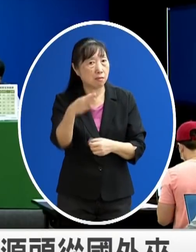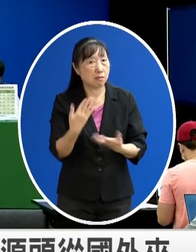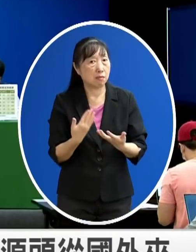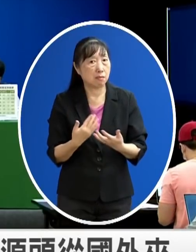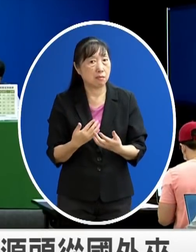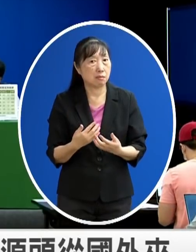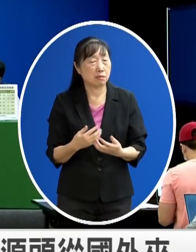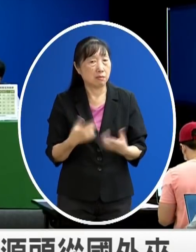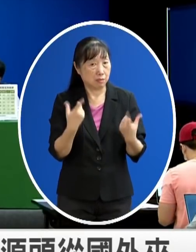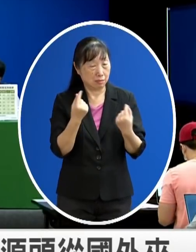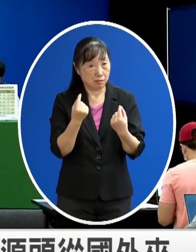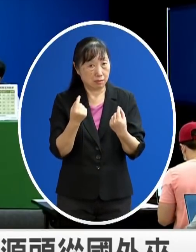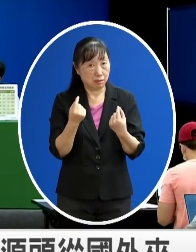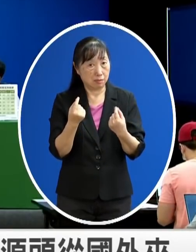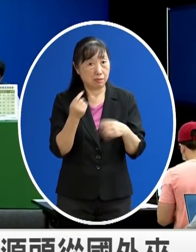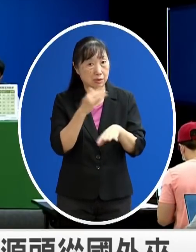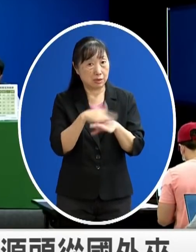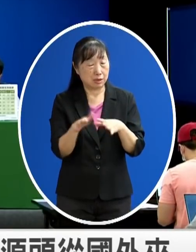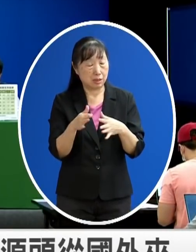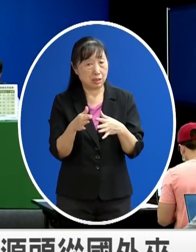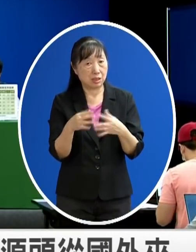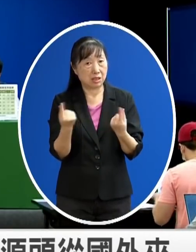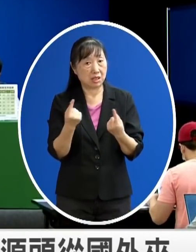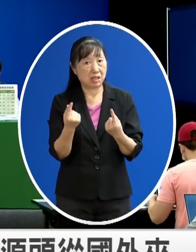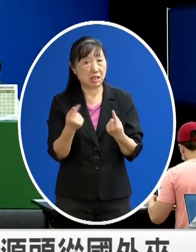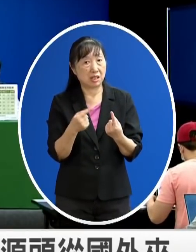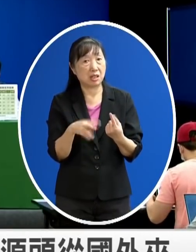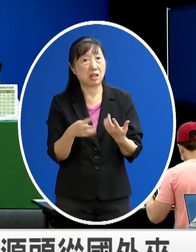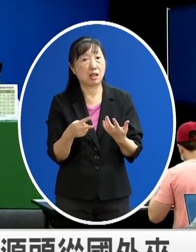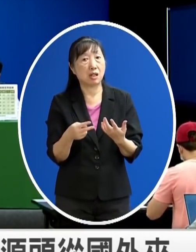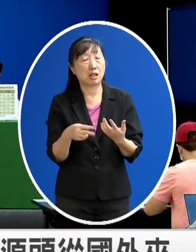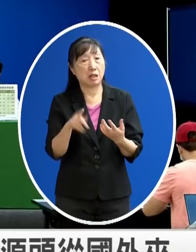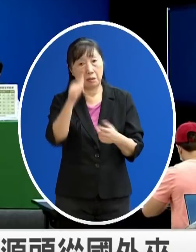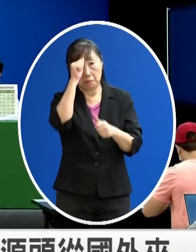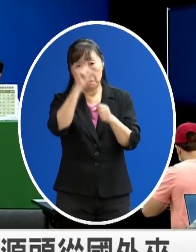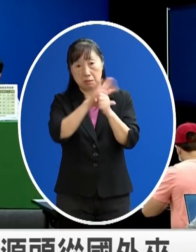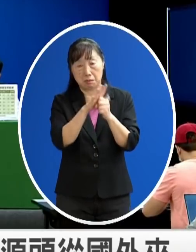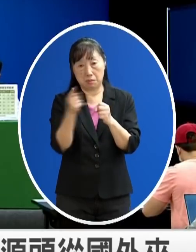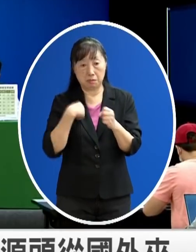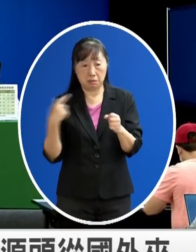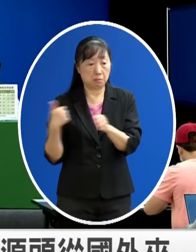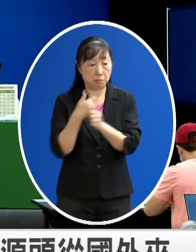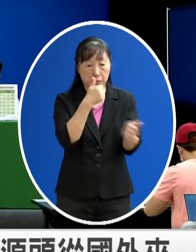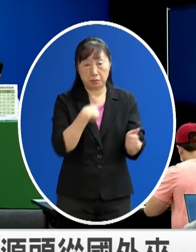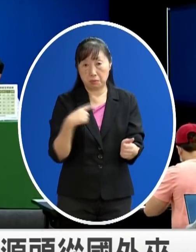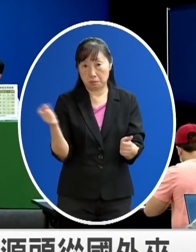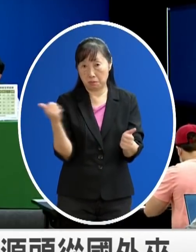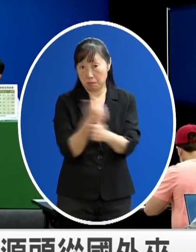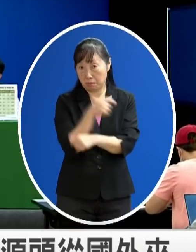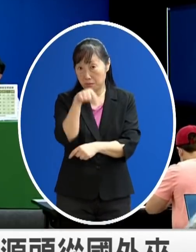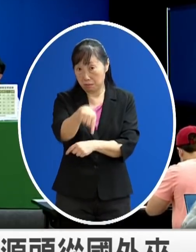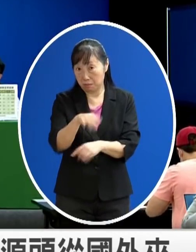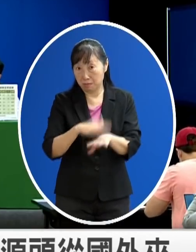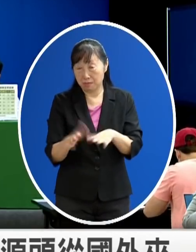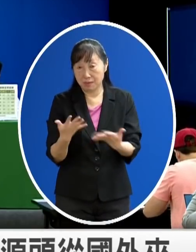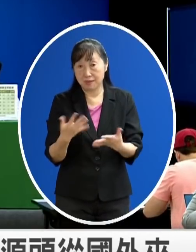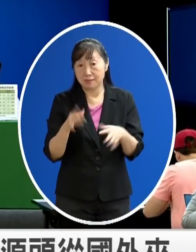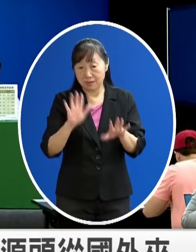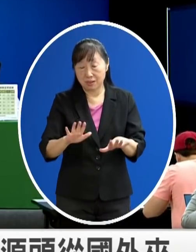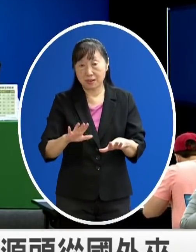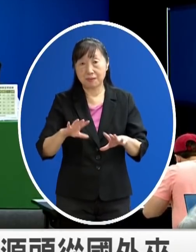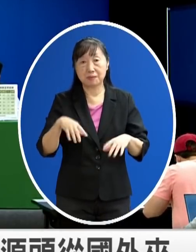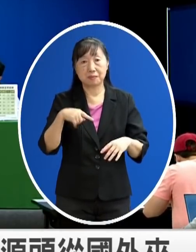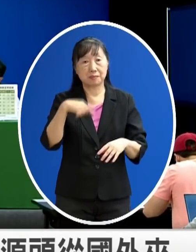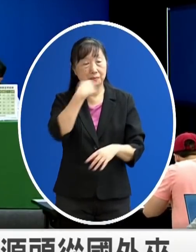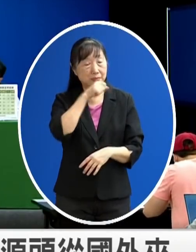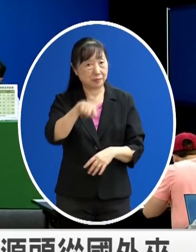会成为就是取代 Delta 的一个非常强势的变异株。那目前我们国内我们监测的状况怎